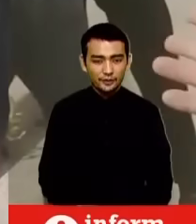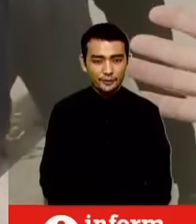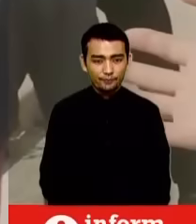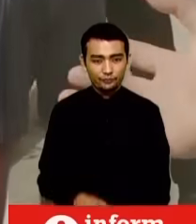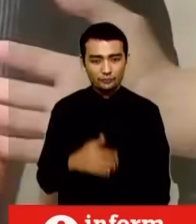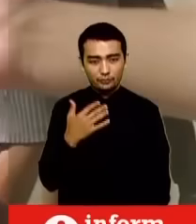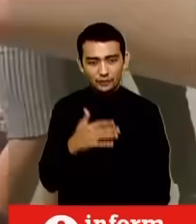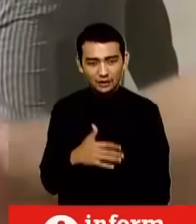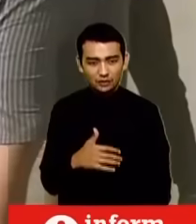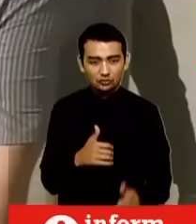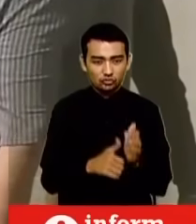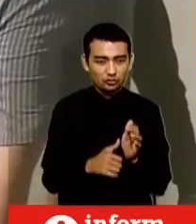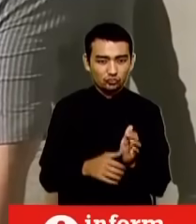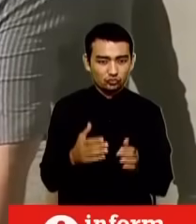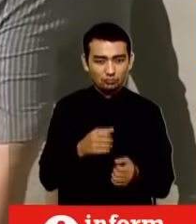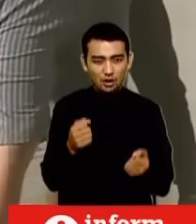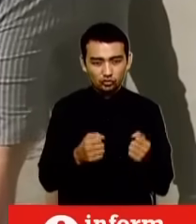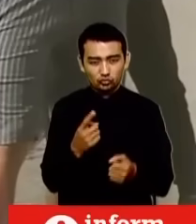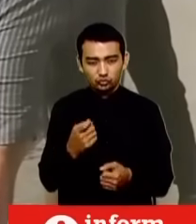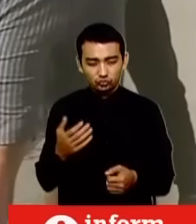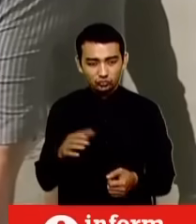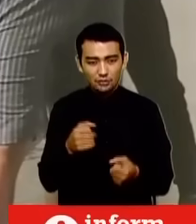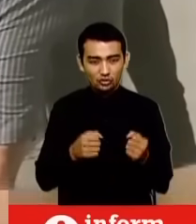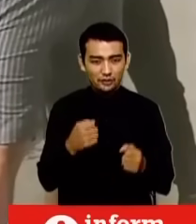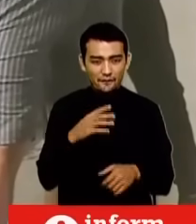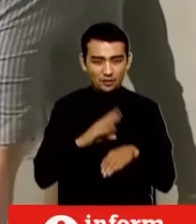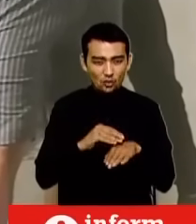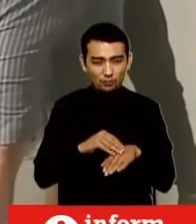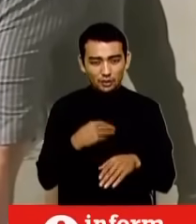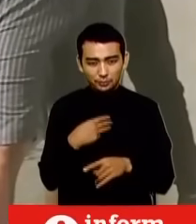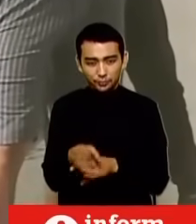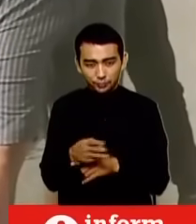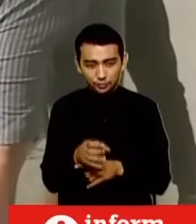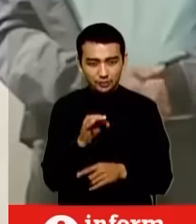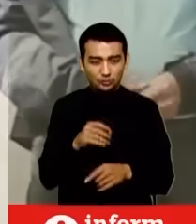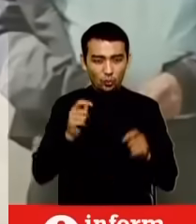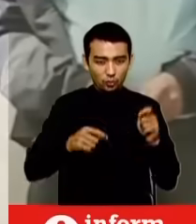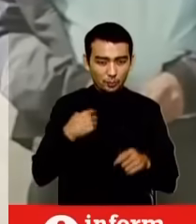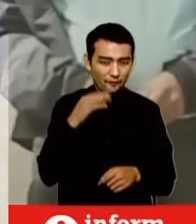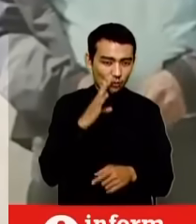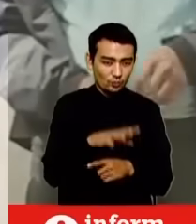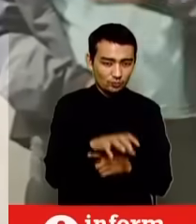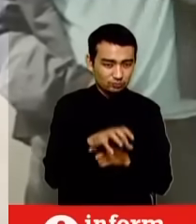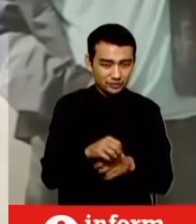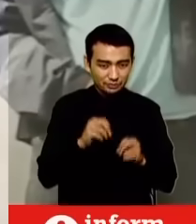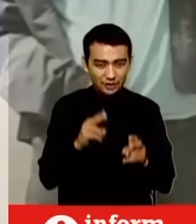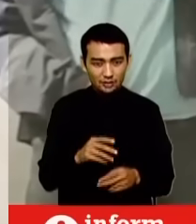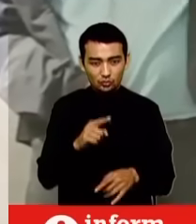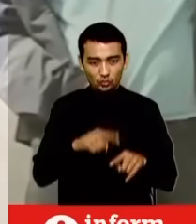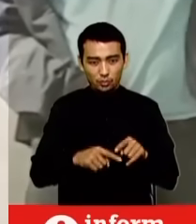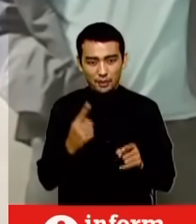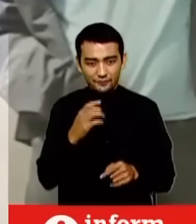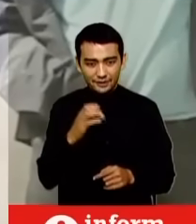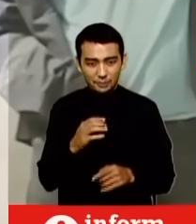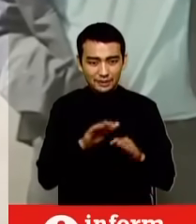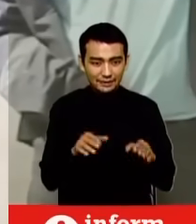50-100 машина, мысалға, кешкісін түнімен суарамыз. Жаңбыр жауса, суын суарамыз. Алдағы бірінші қыркүйек уже жақындады. Енді